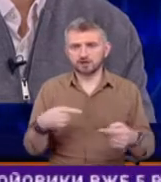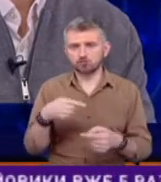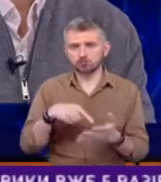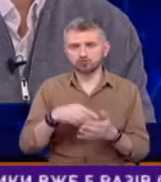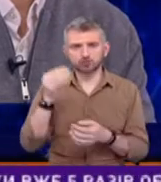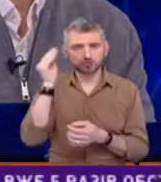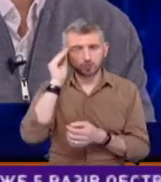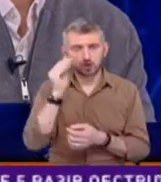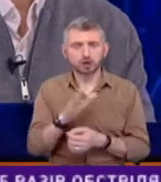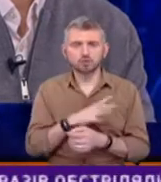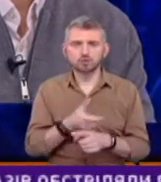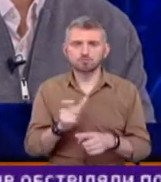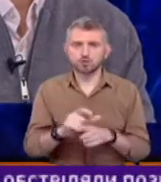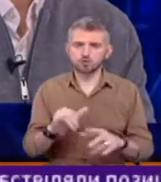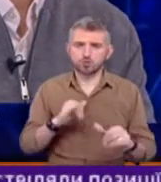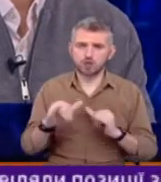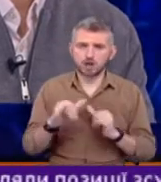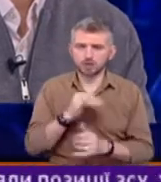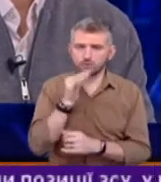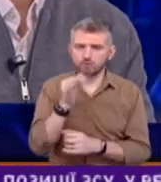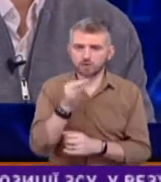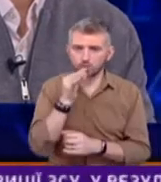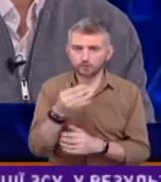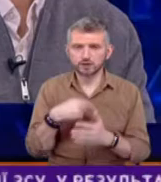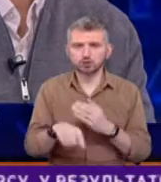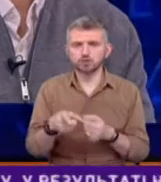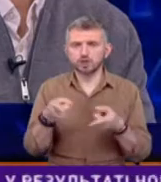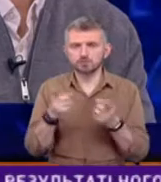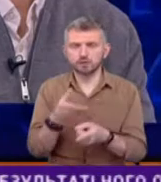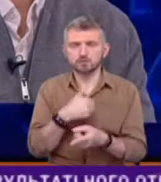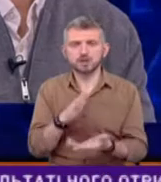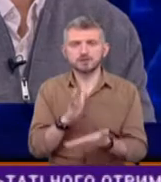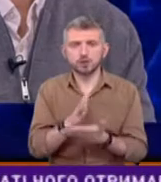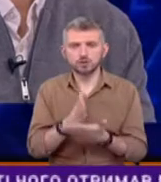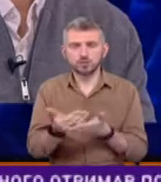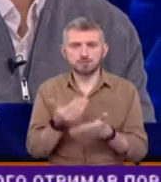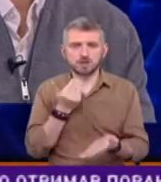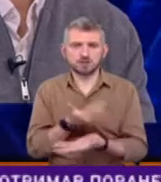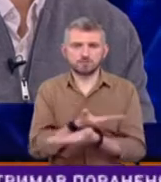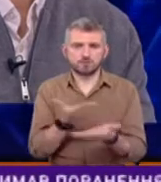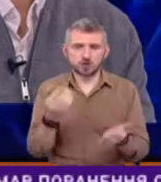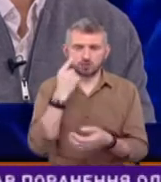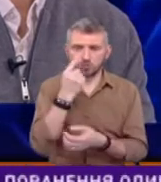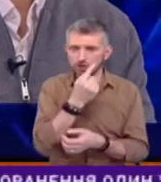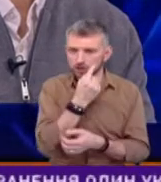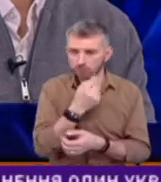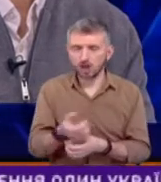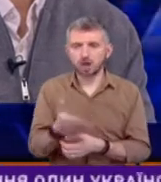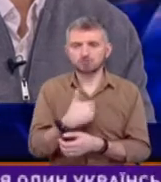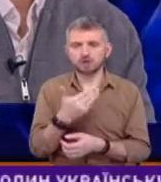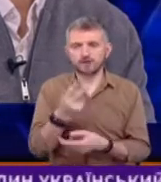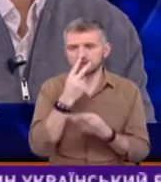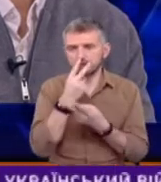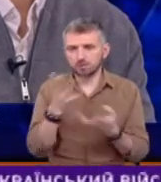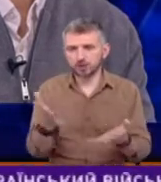зору, бути більш коректними у висловлюваннях, тому що насправді ми знаходимося перед вашими очима, а ми вас не